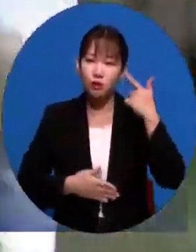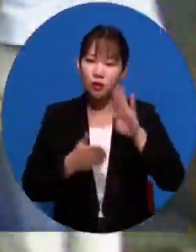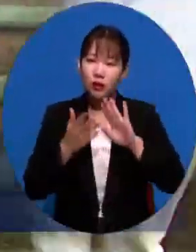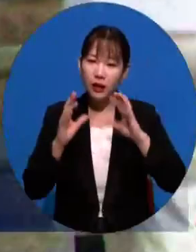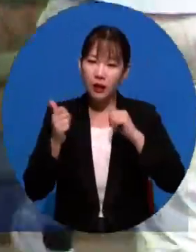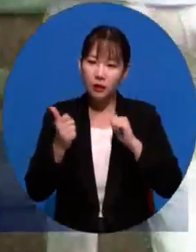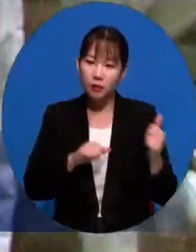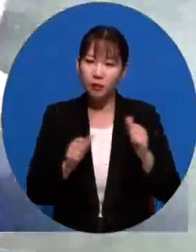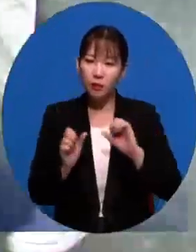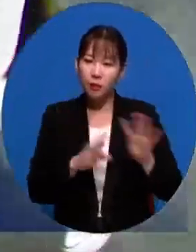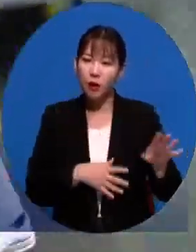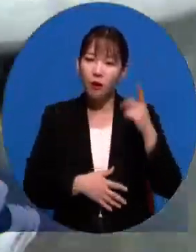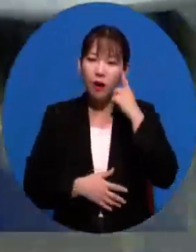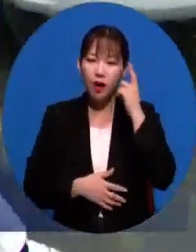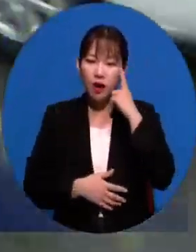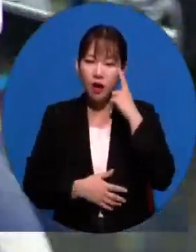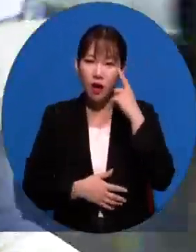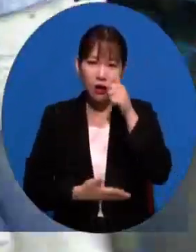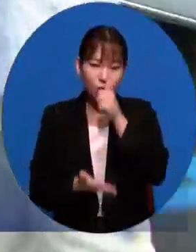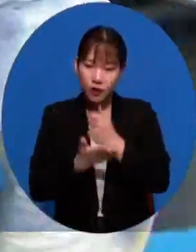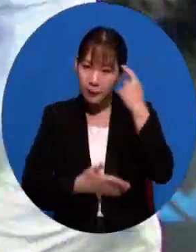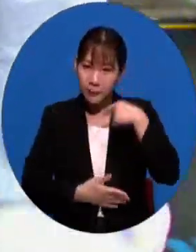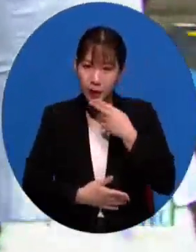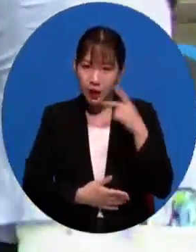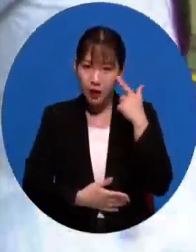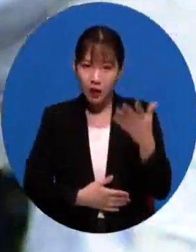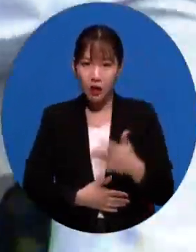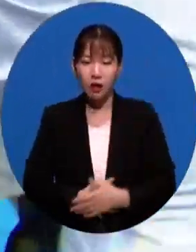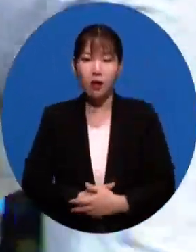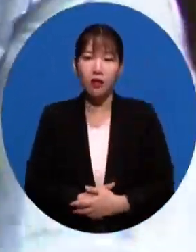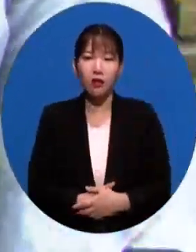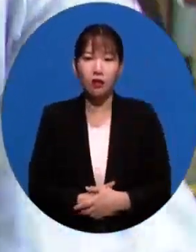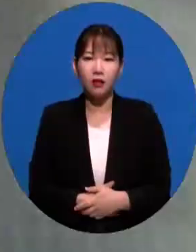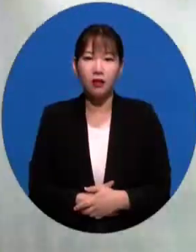건가요, 선생님? 죄책감을 따로 안 들렸어요?